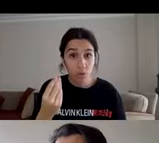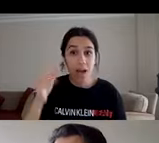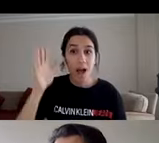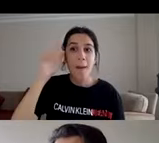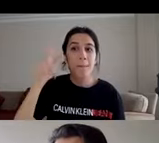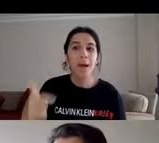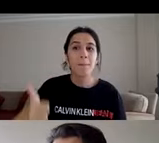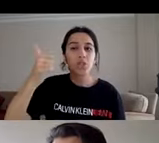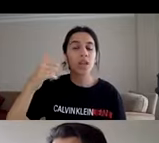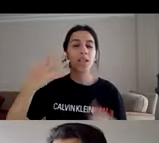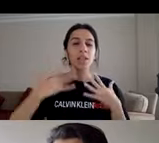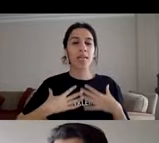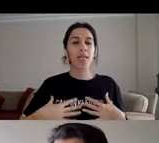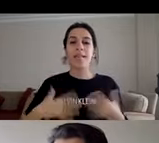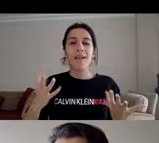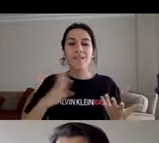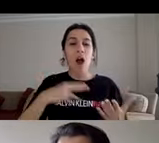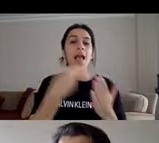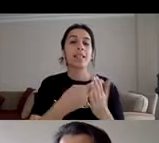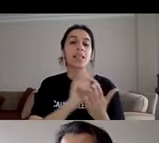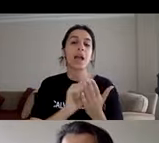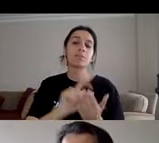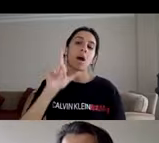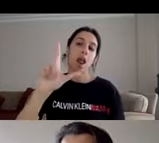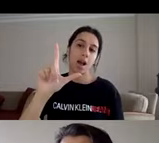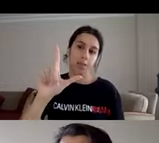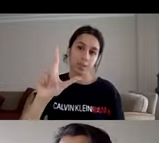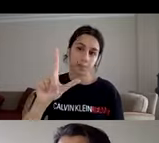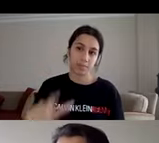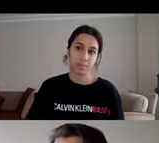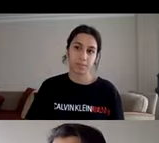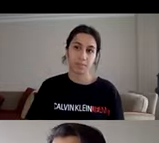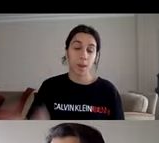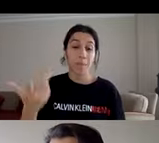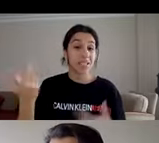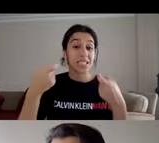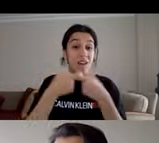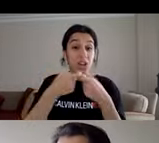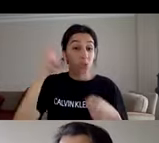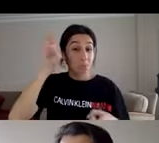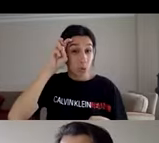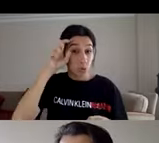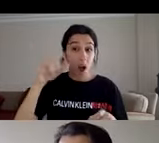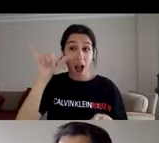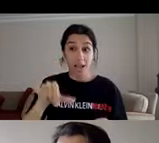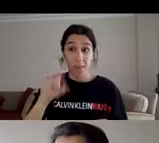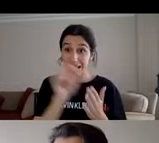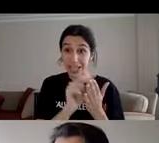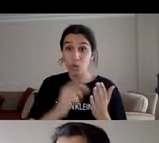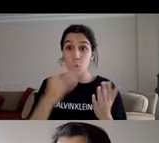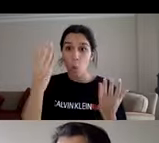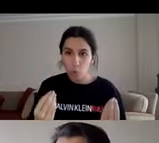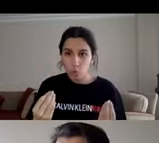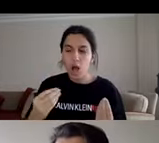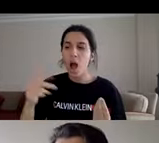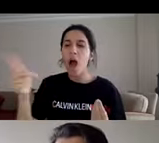kostüm detaylarını anlatan bir etiket yazmak gerekiyor. Ama savaş psikolojisiyle ilgili bir şeyse, bir makale ise, George Washington'ın kostüm detayları çok